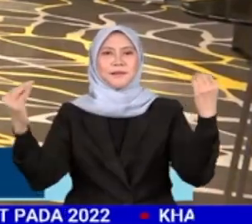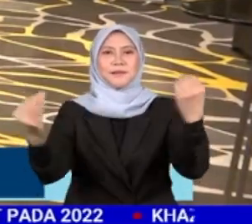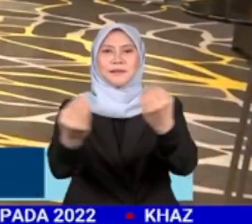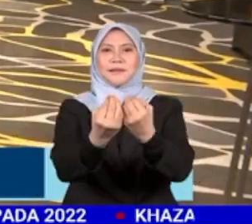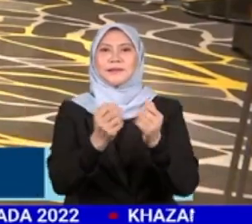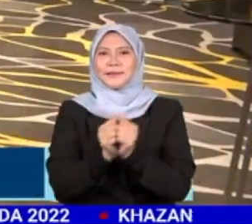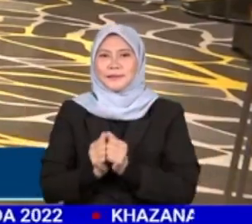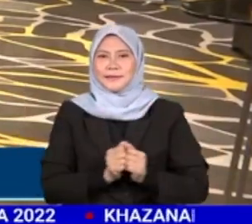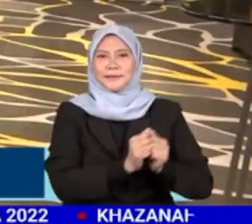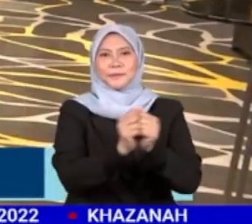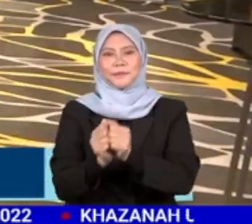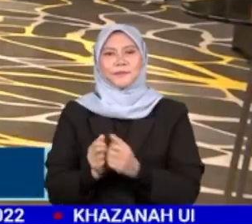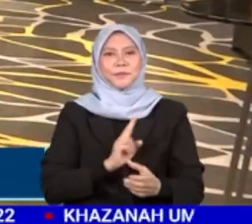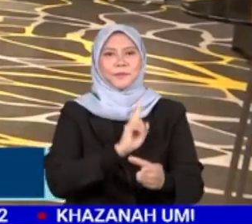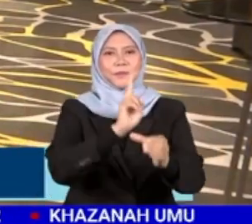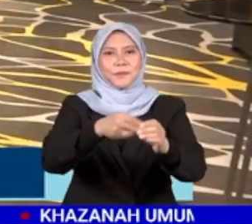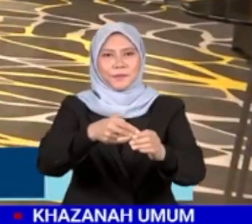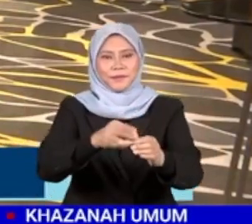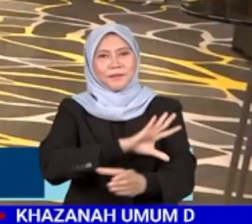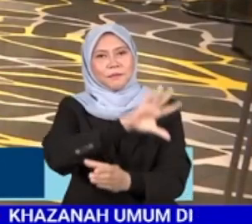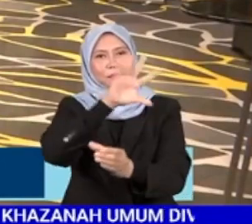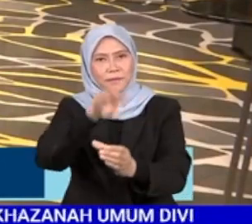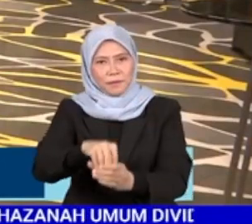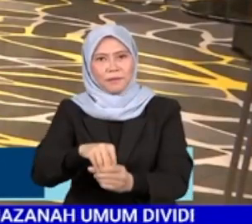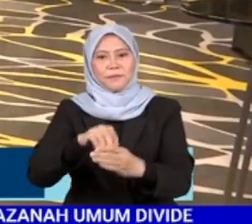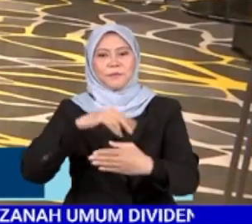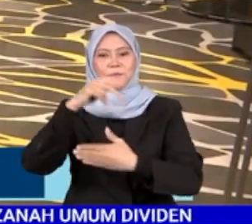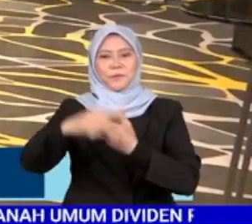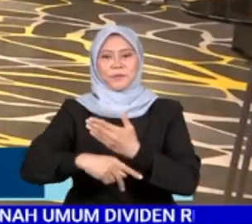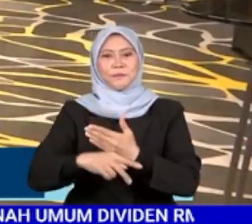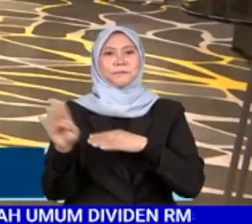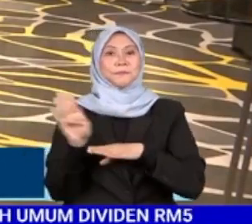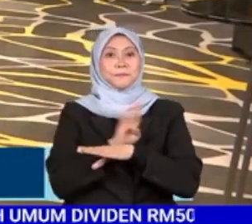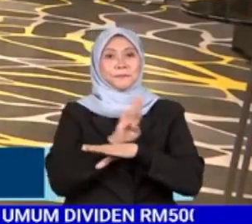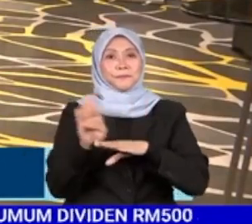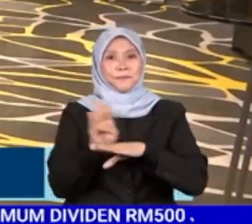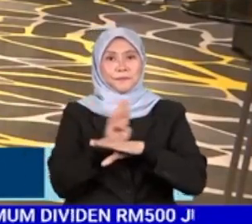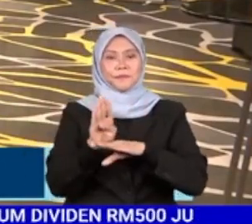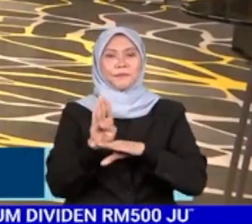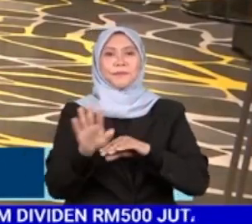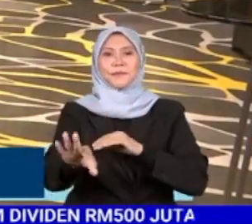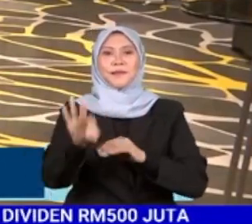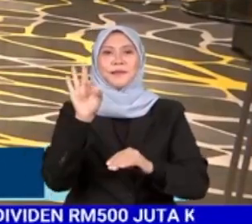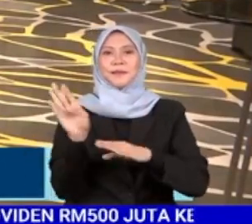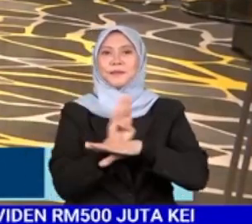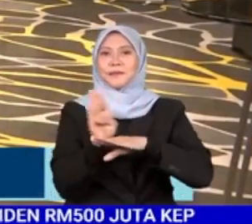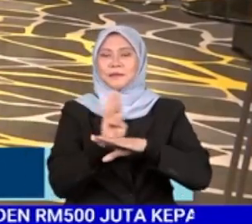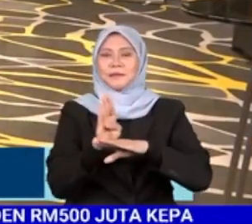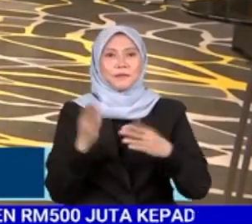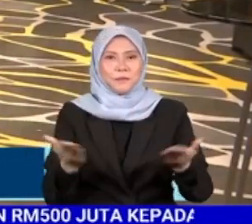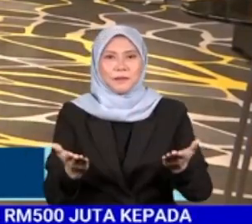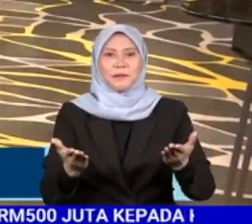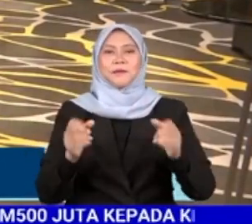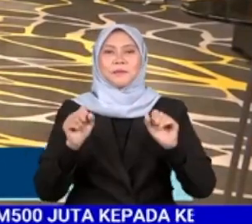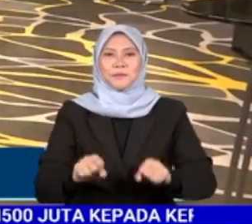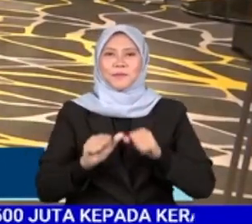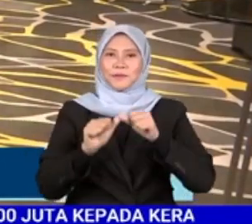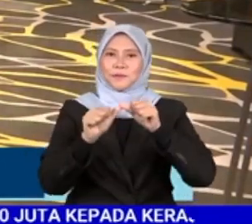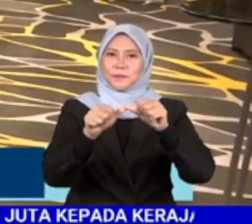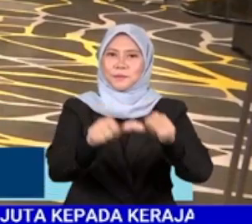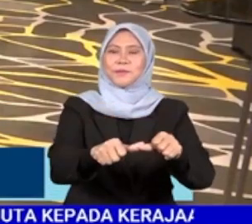untuk bersama-sama menyertai dan melibatkan diri dalam program keusahawanan dan memilih program keusahawanan untuk